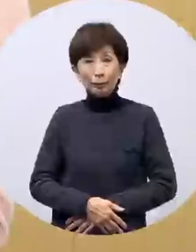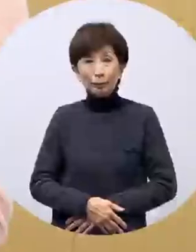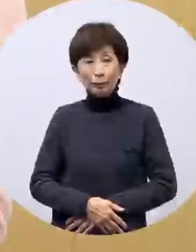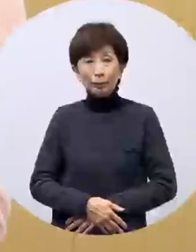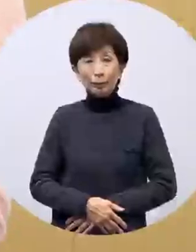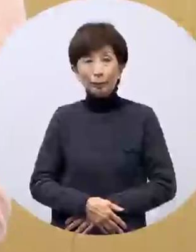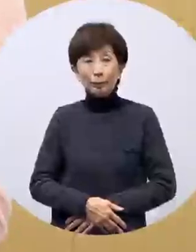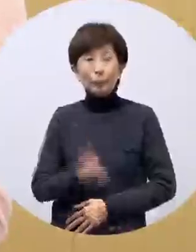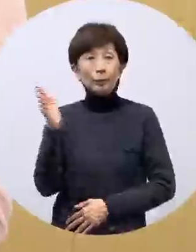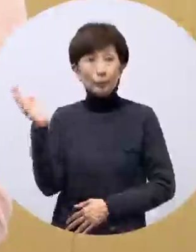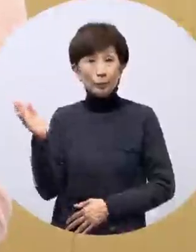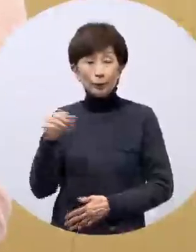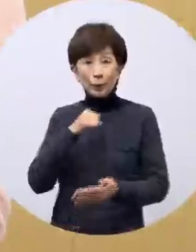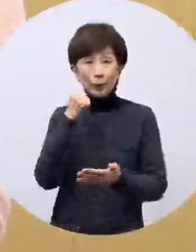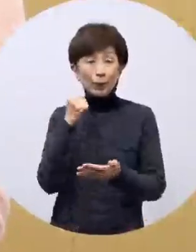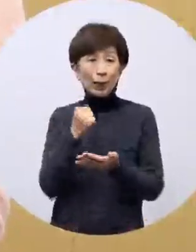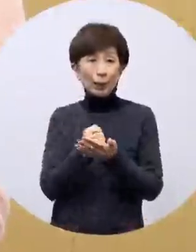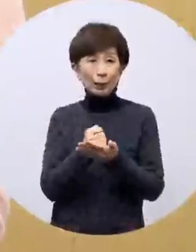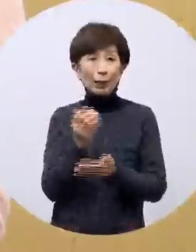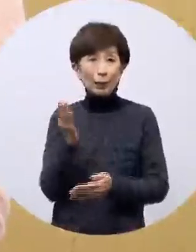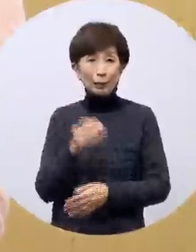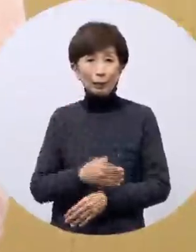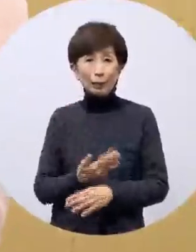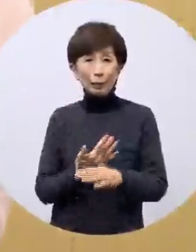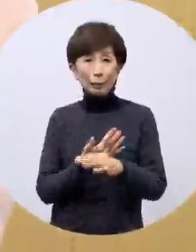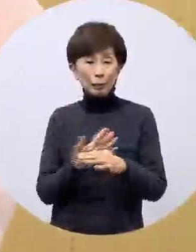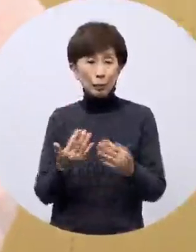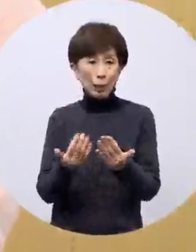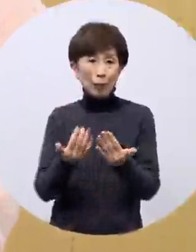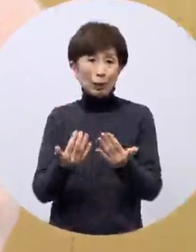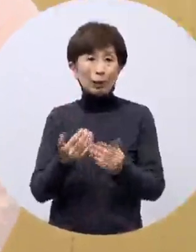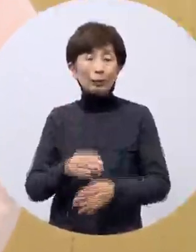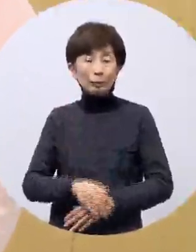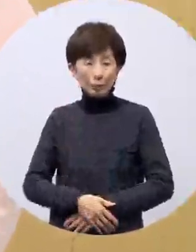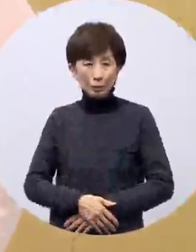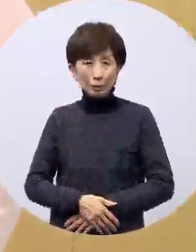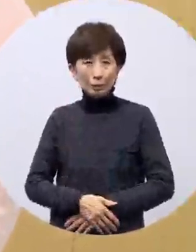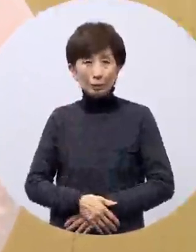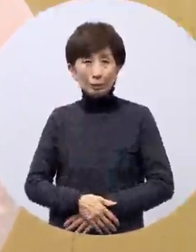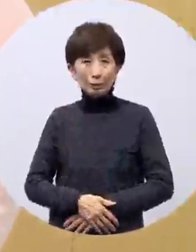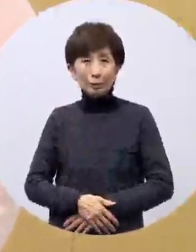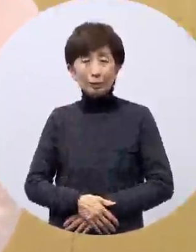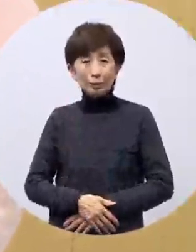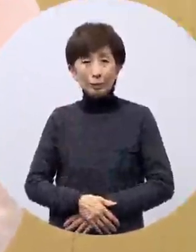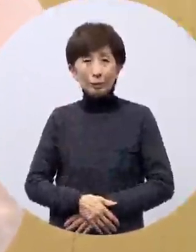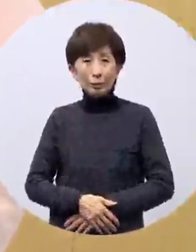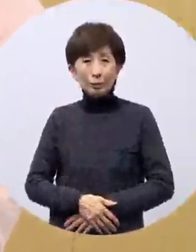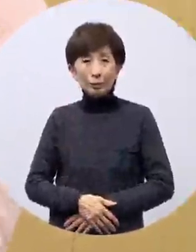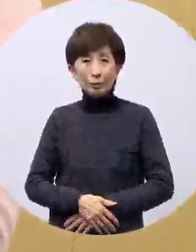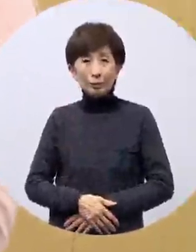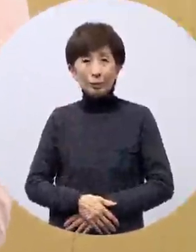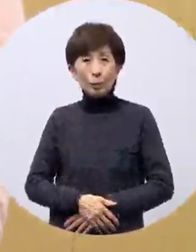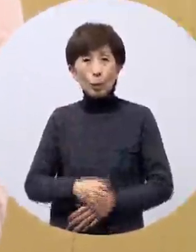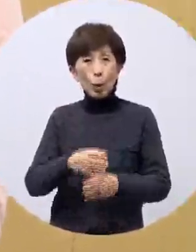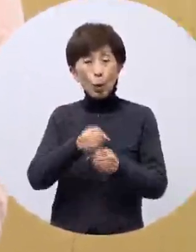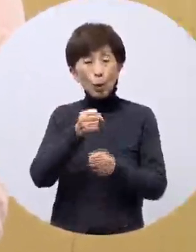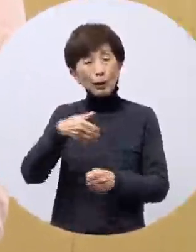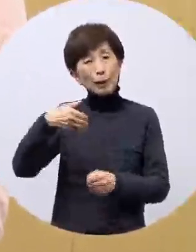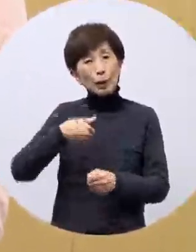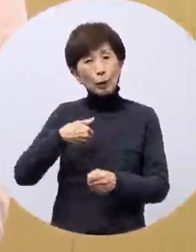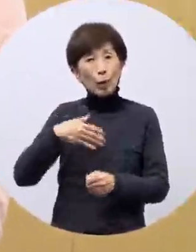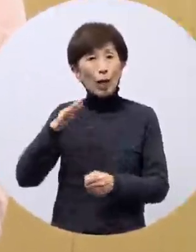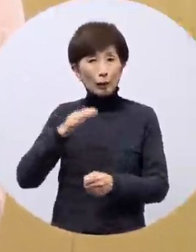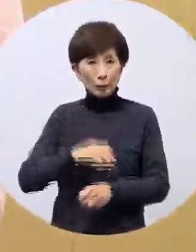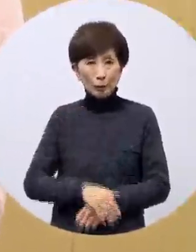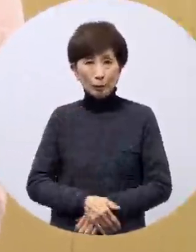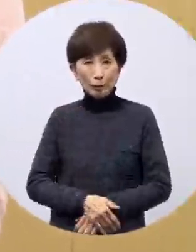これでほうれん草と牡蠣のクリームパスタの完成です。 はい、緑が鮮やかなパスタに仕上がりましたね。 はい、ほうれん草は栄養価